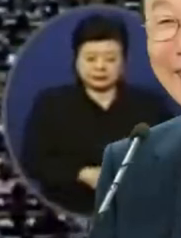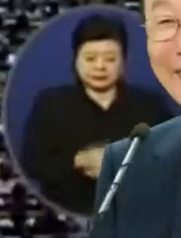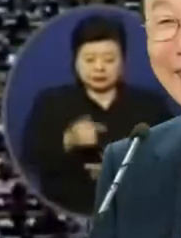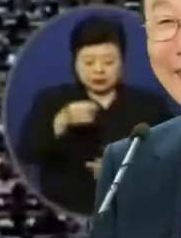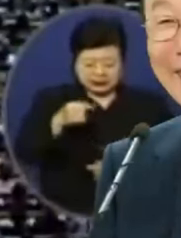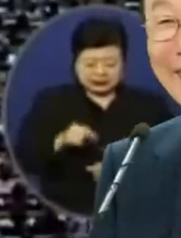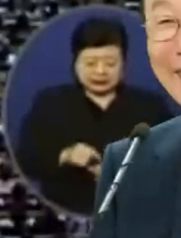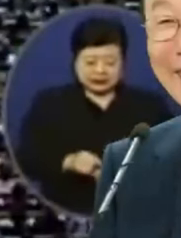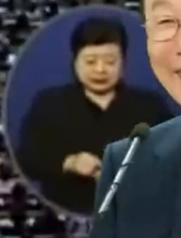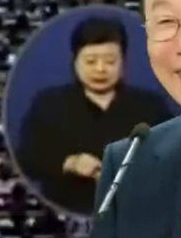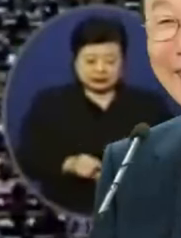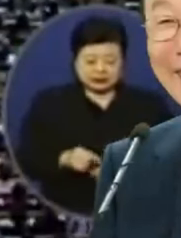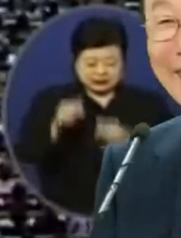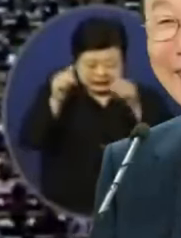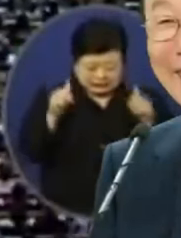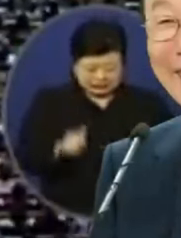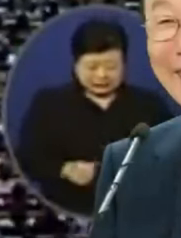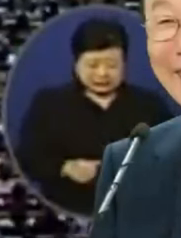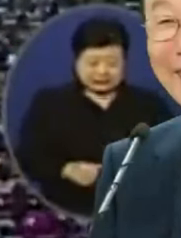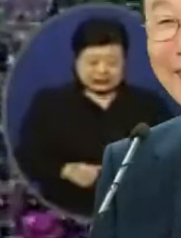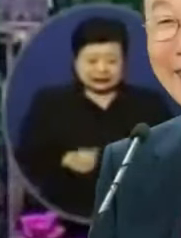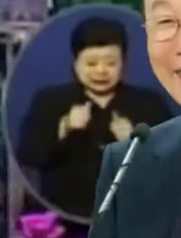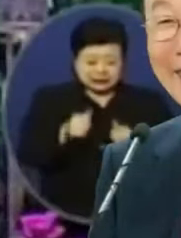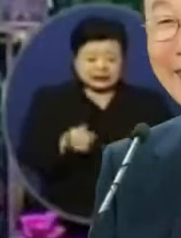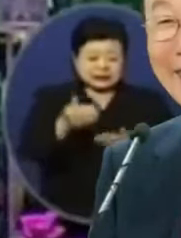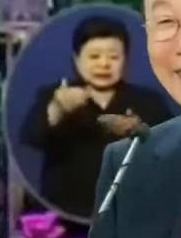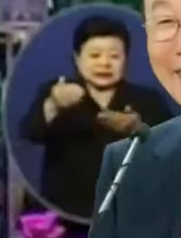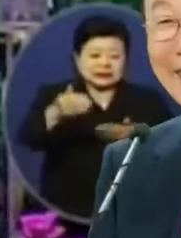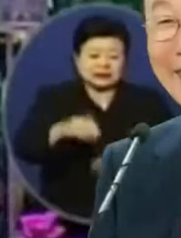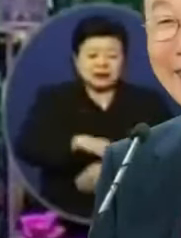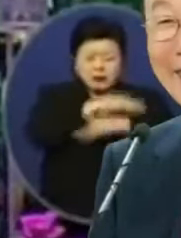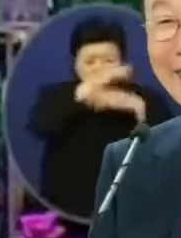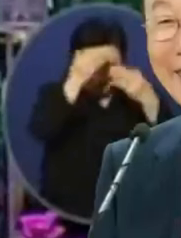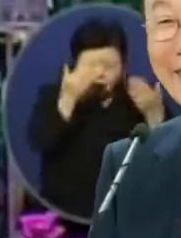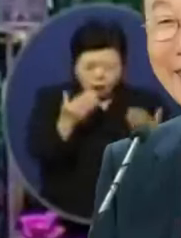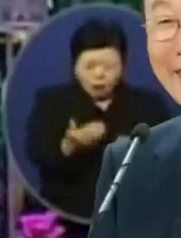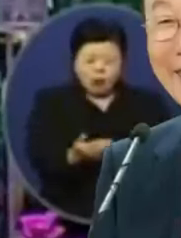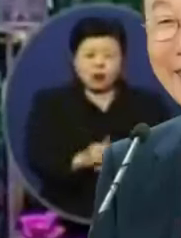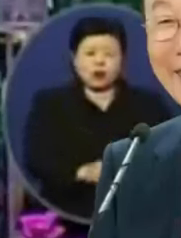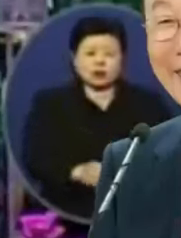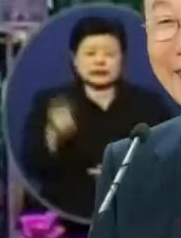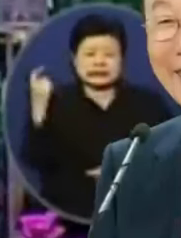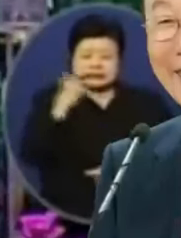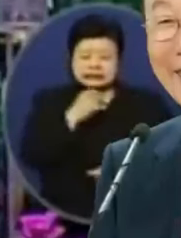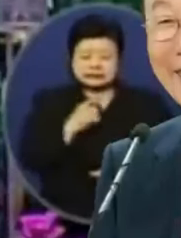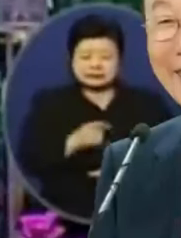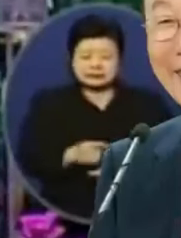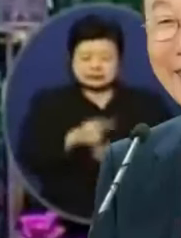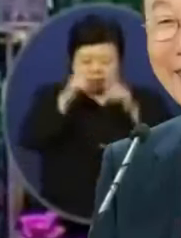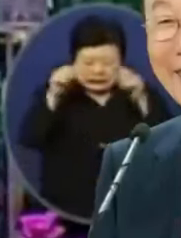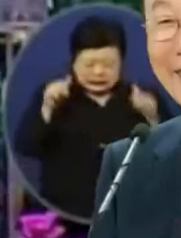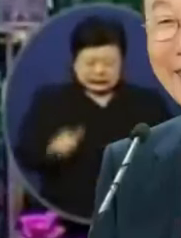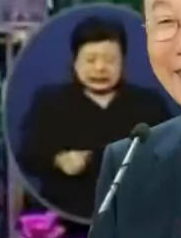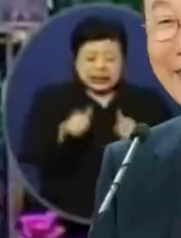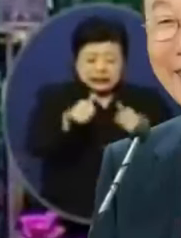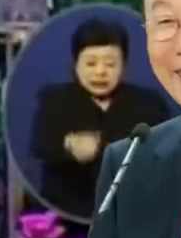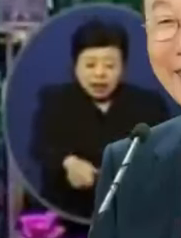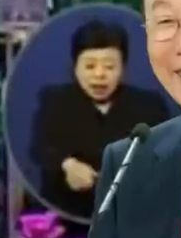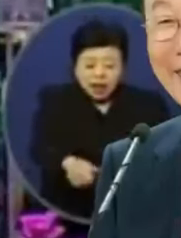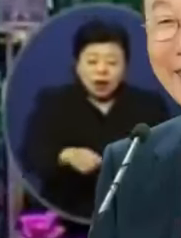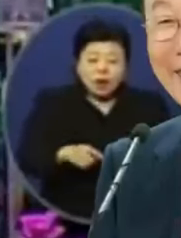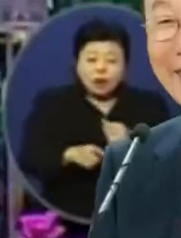느부갓네살이 세운 신상의 낙성식에 참석한 사람들은 너나 할 것 없이 모두가 금신상에 절을 했습니다.